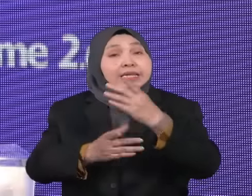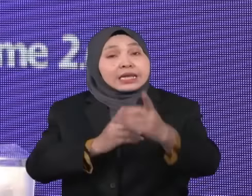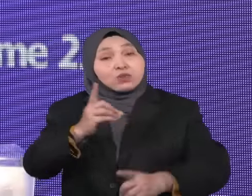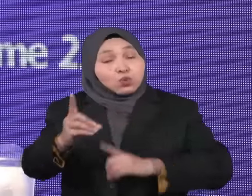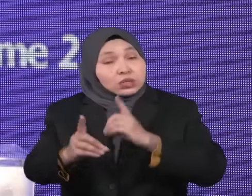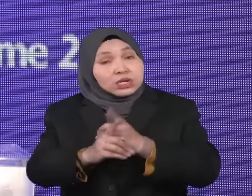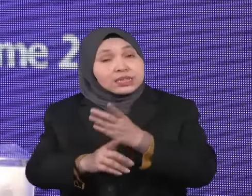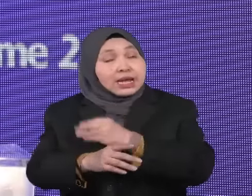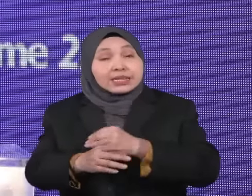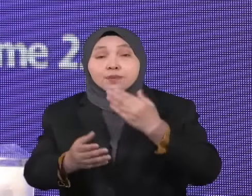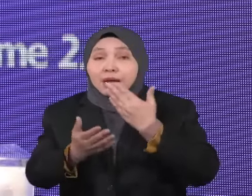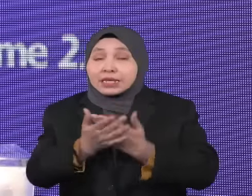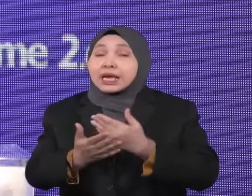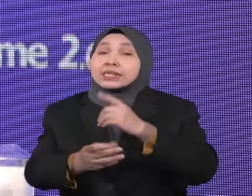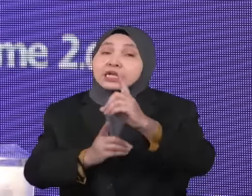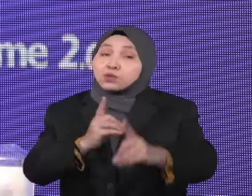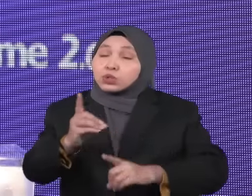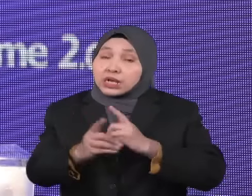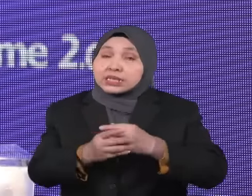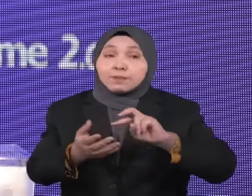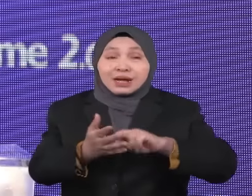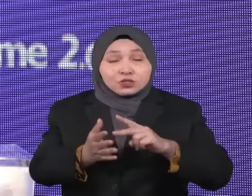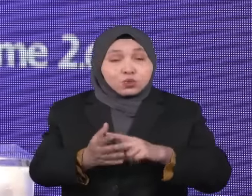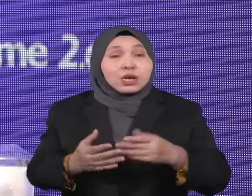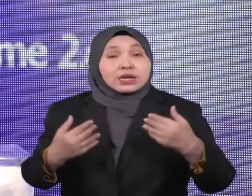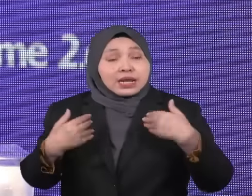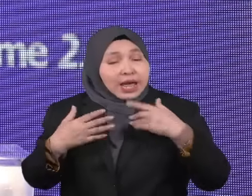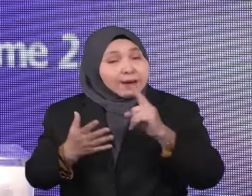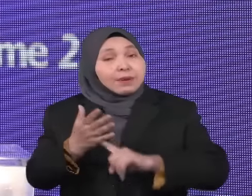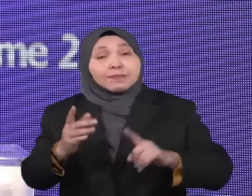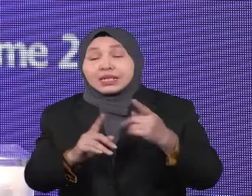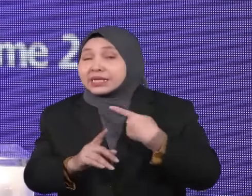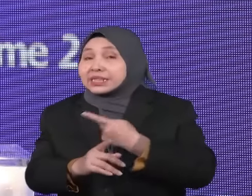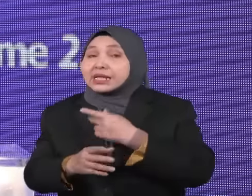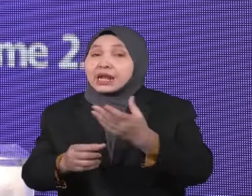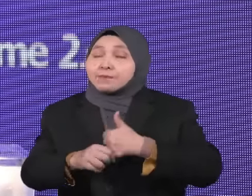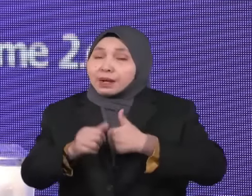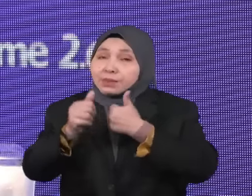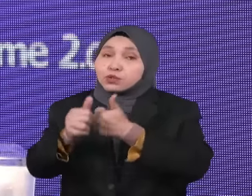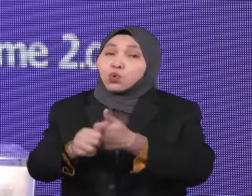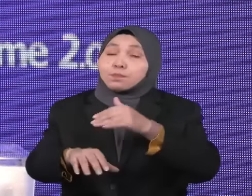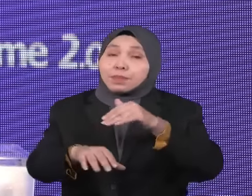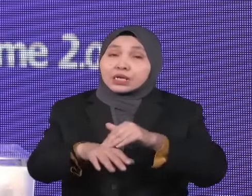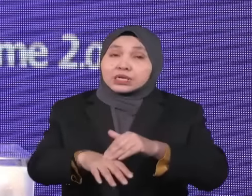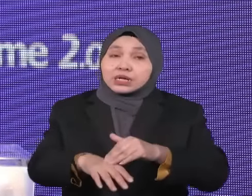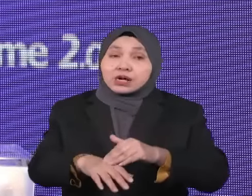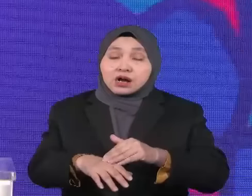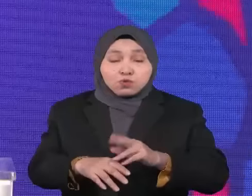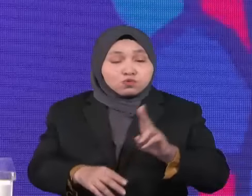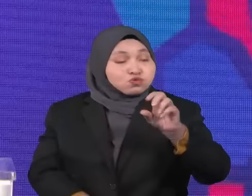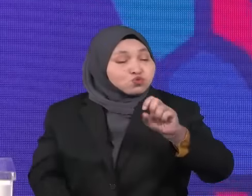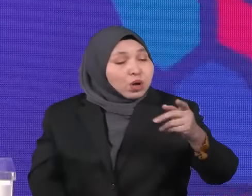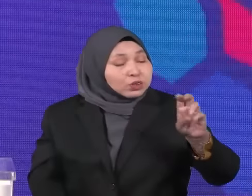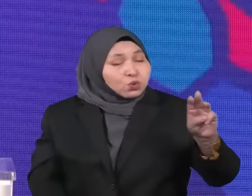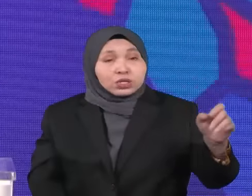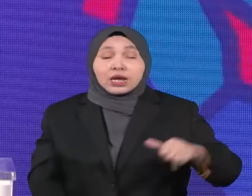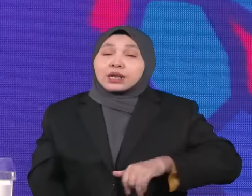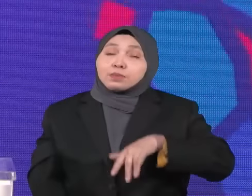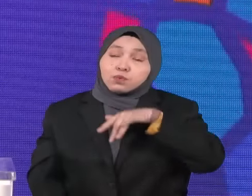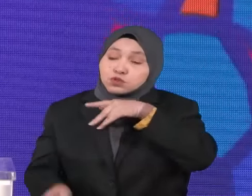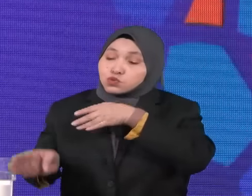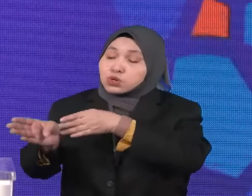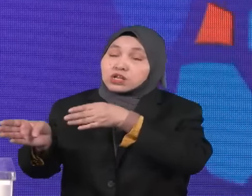ini. Kebaikan di dunia ini yang dimaksudkan ialah apabila kita dapat mengikuti kepada uswatun hasanah Nabi Muhammad sallallahu alaihi